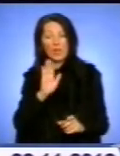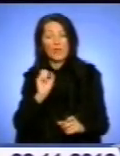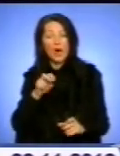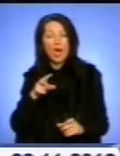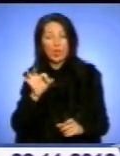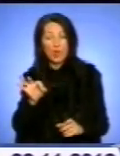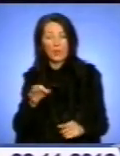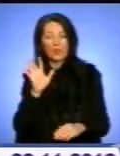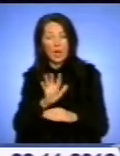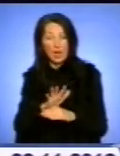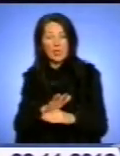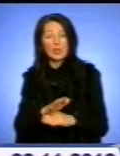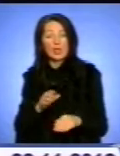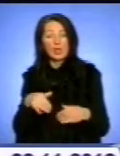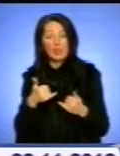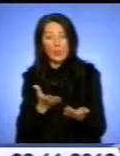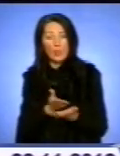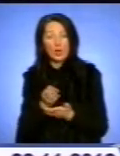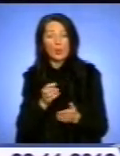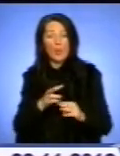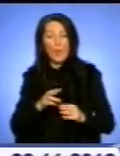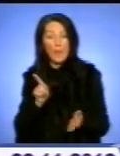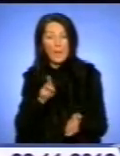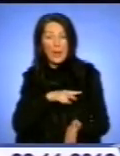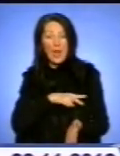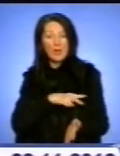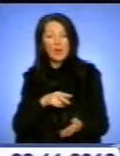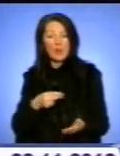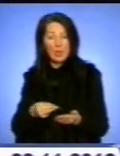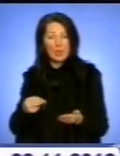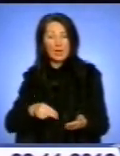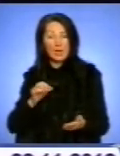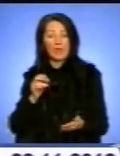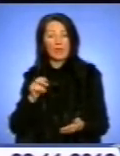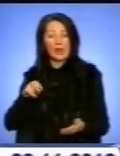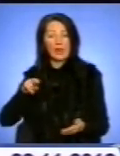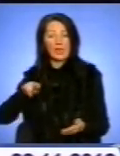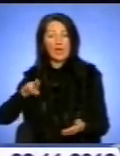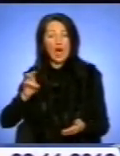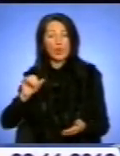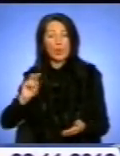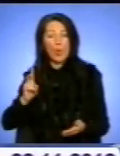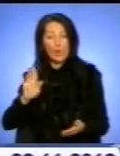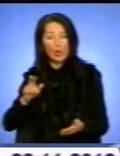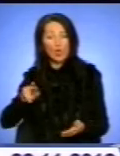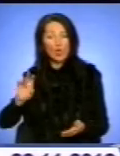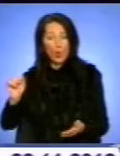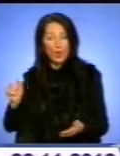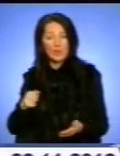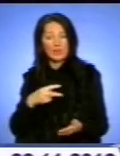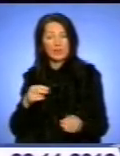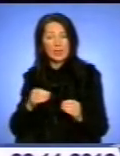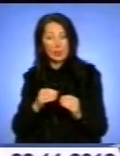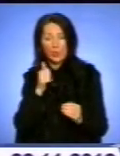премій в цій галузі підписав президент України Віктор Янукович ще 2010 року. Премії присуджені у 5 номінаціях